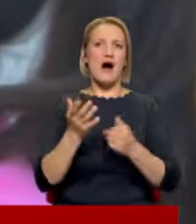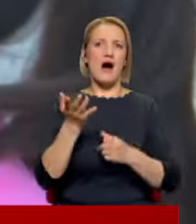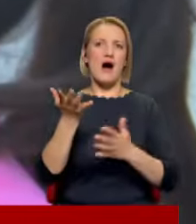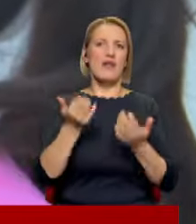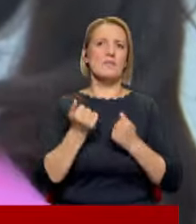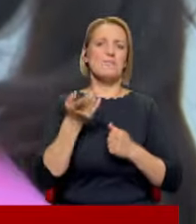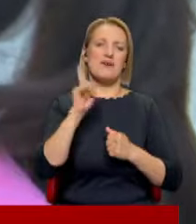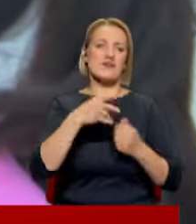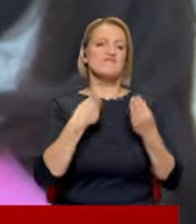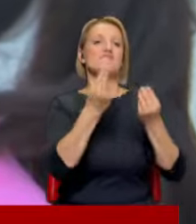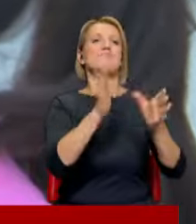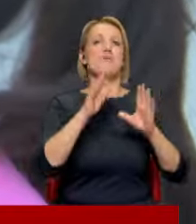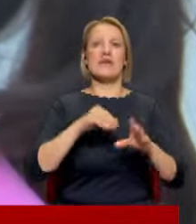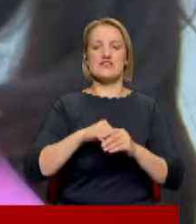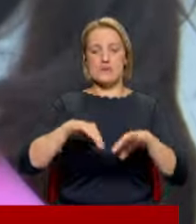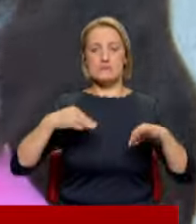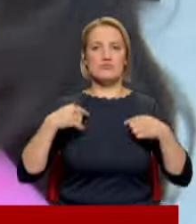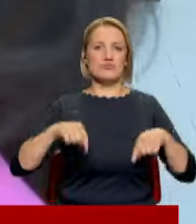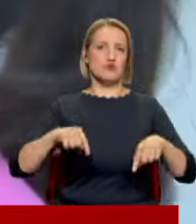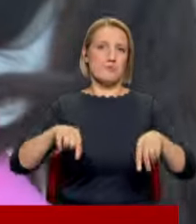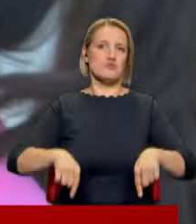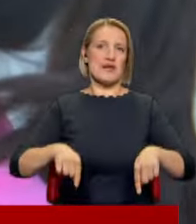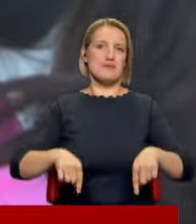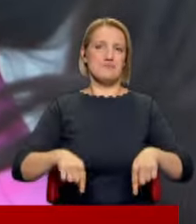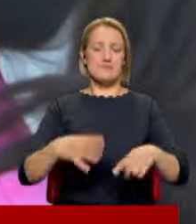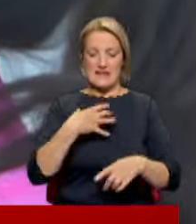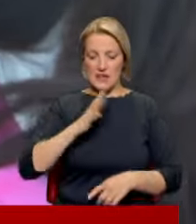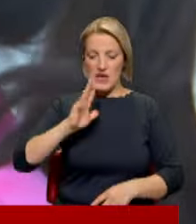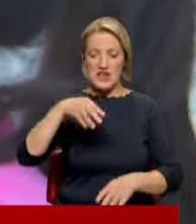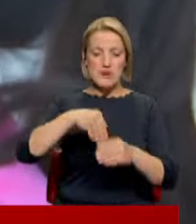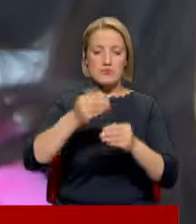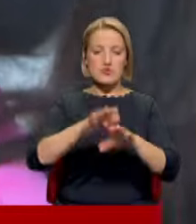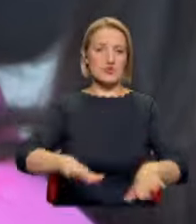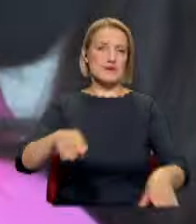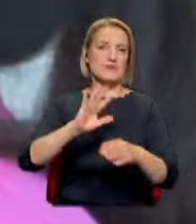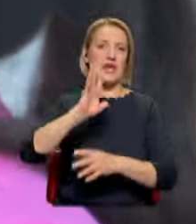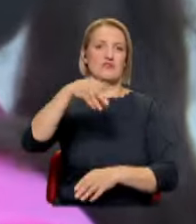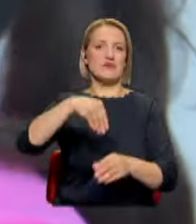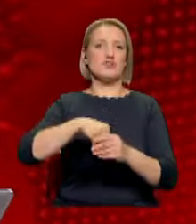başasına vermemek için bugün buradayım. Yani kendi geleceğim için, çocuklarım geleceği için.